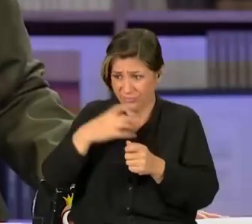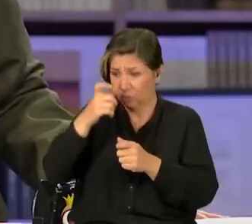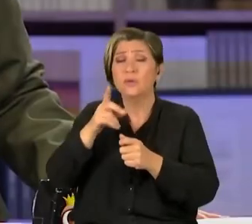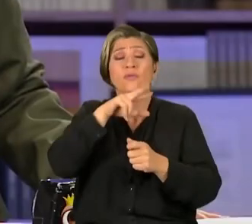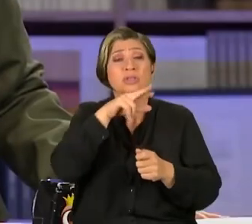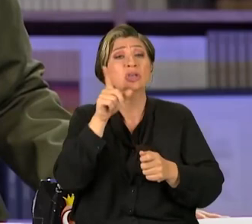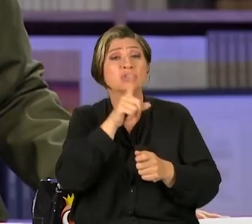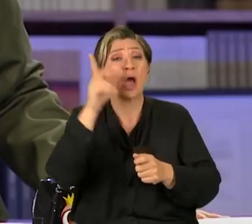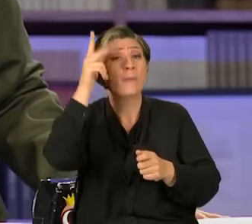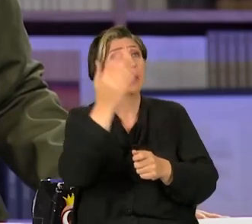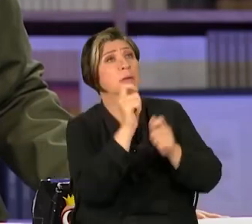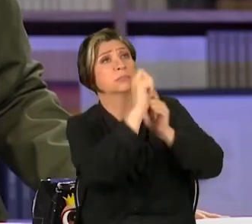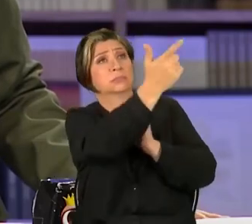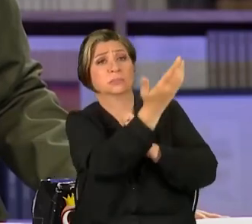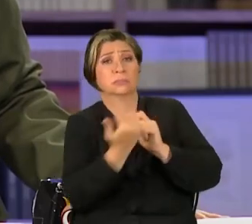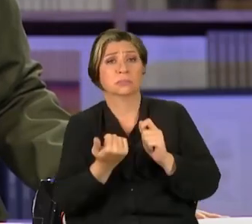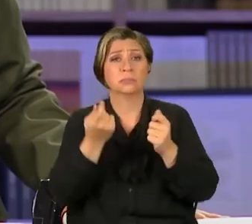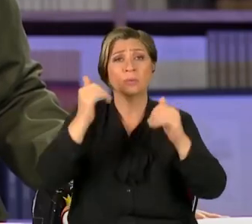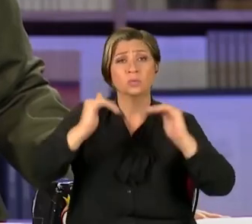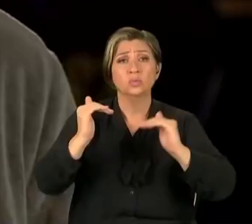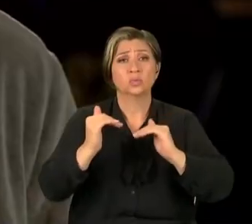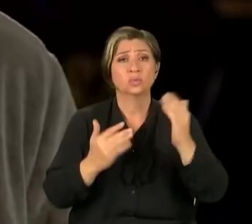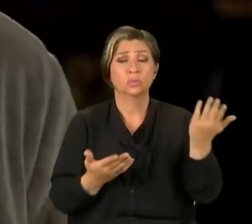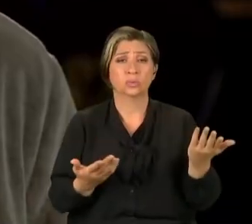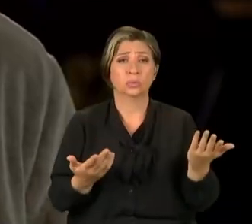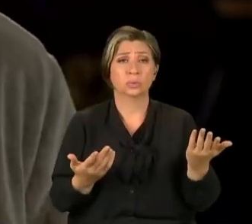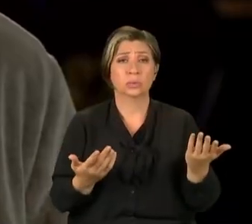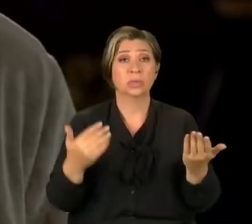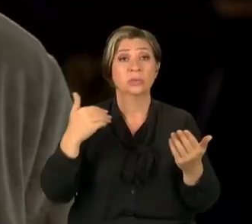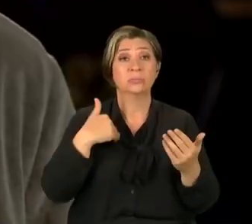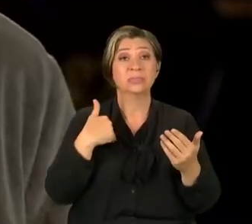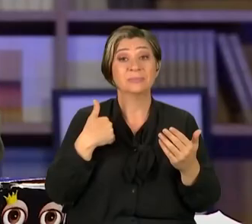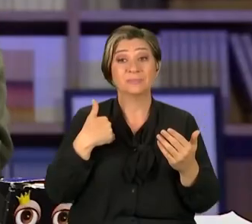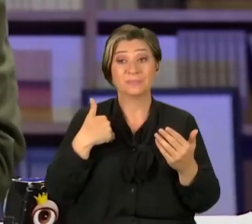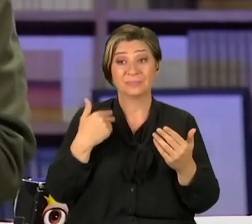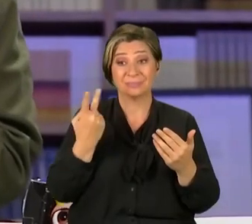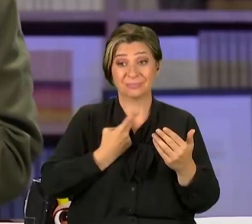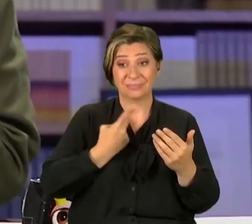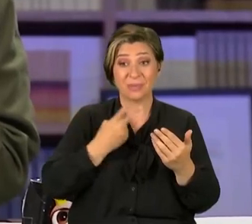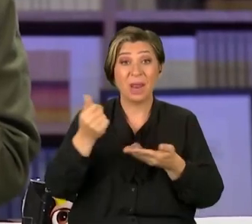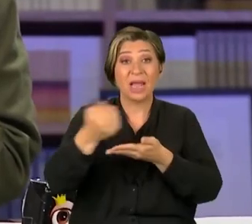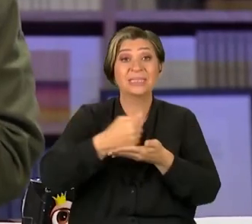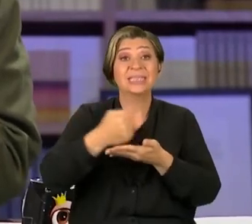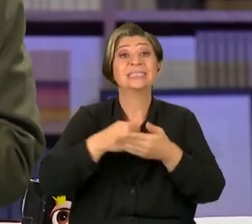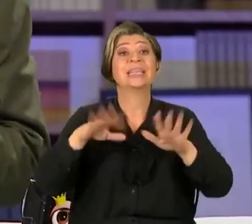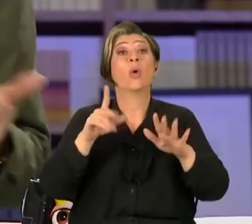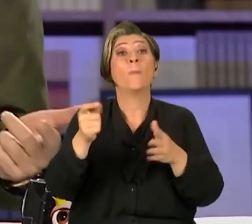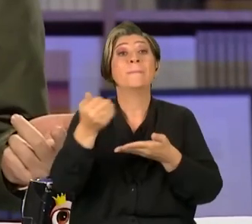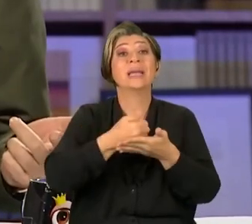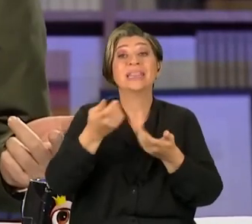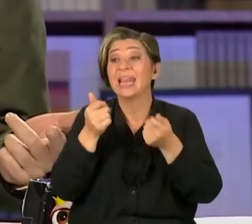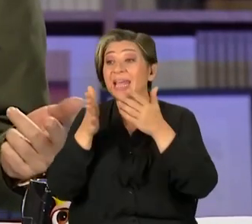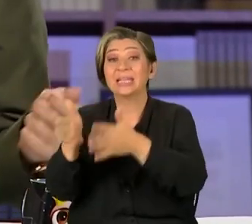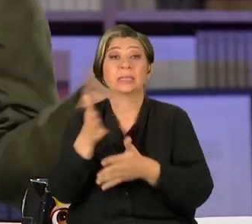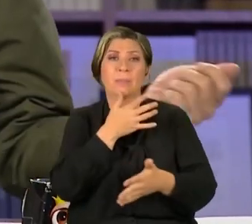Fransa İngilizce amerikalı'yı çıkarabilirim çok daha makul rakamlarla geliyorlar bizimkilerin dalgası kazandıkları para değil Çünkü o paranın